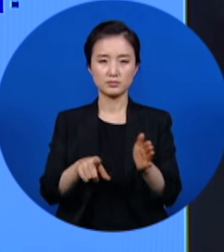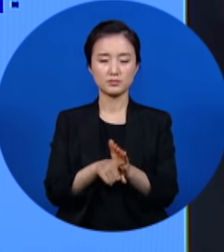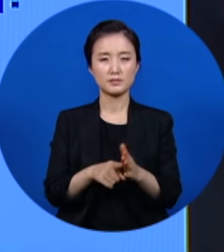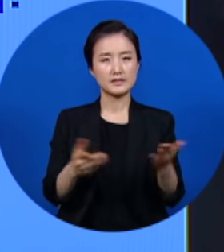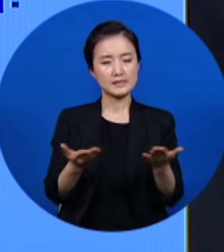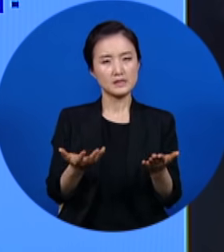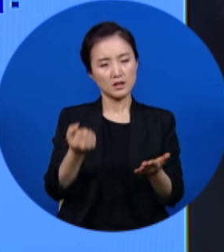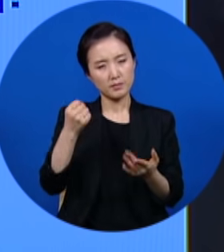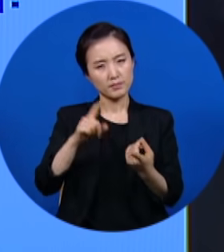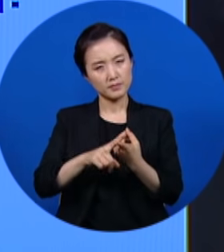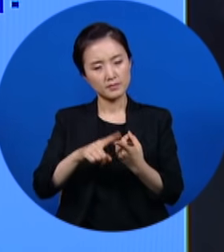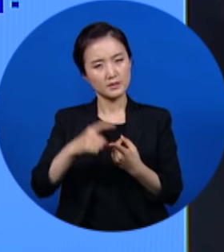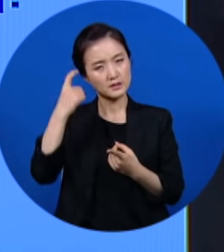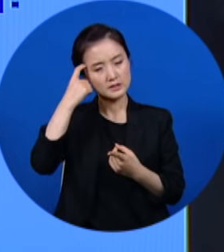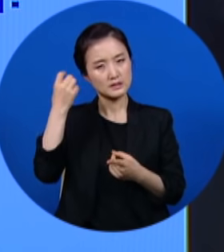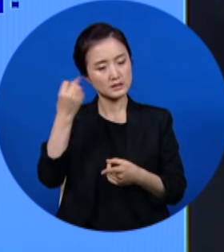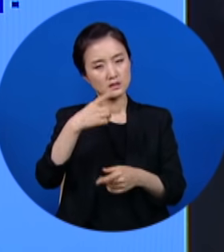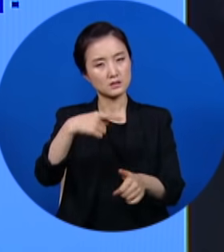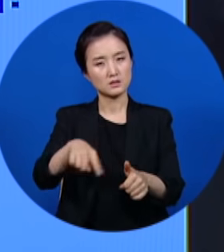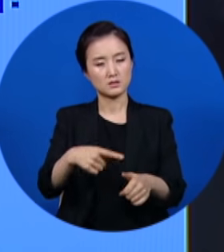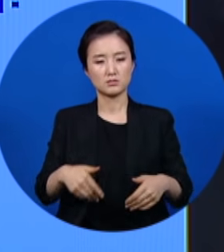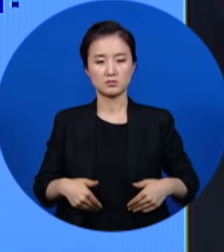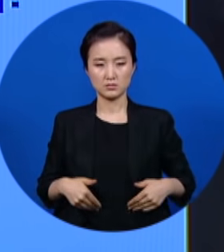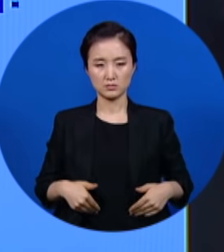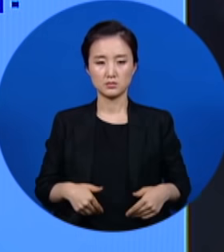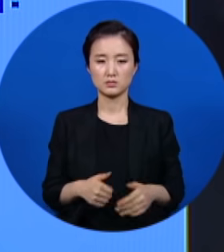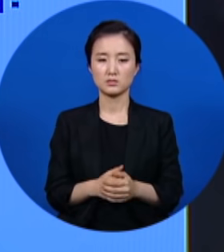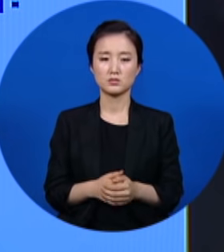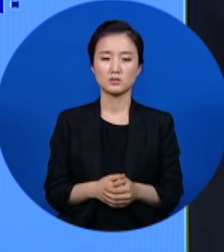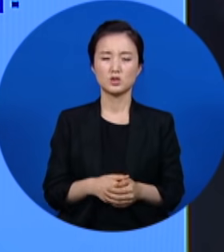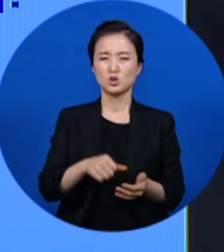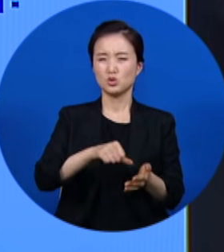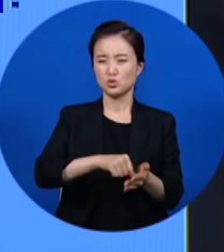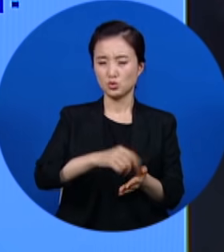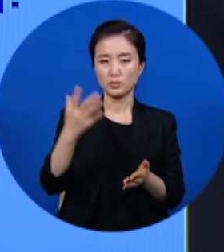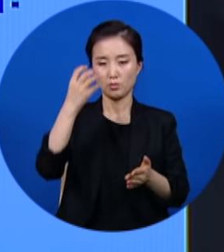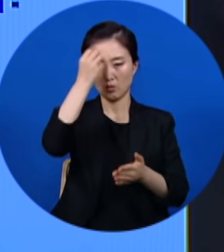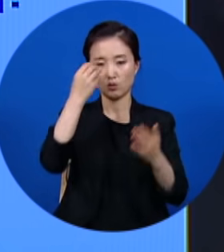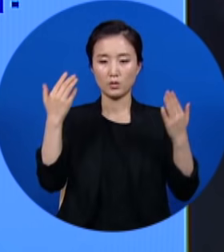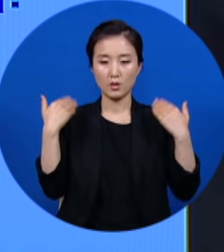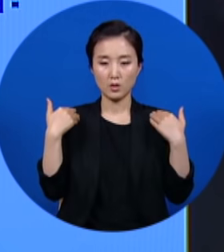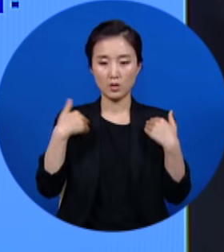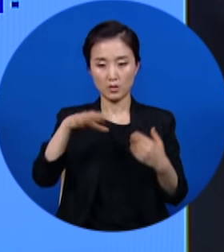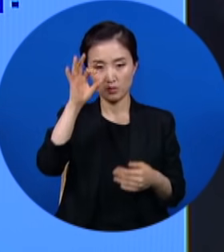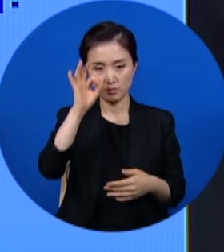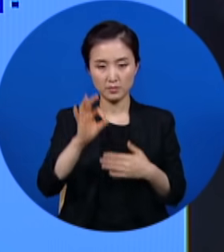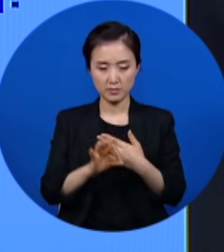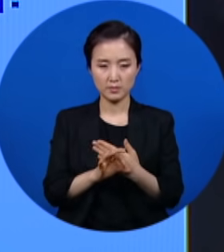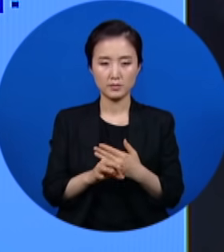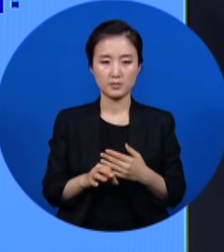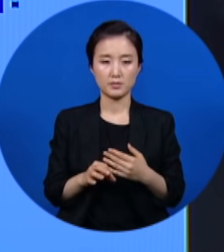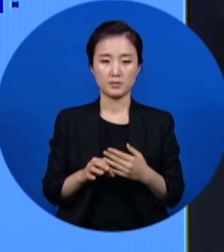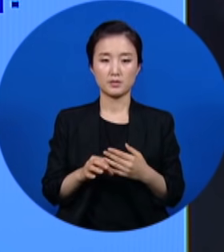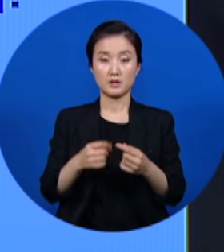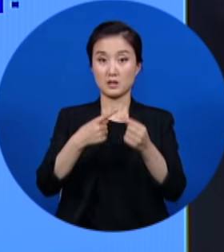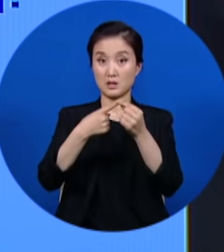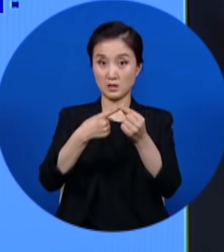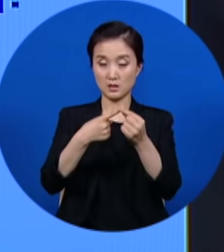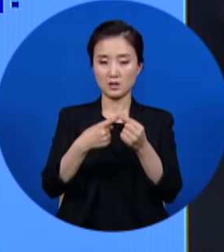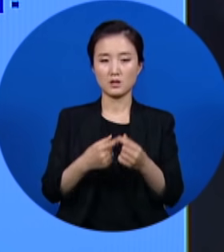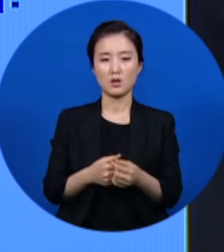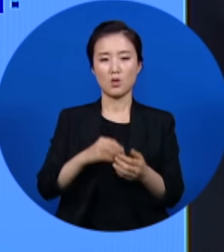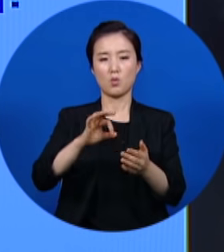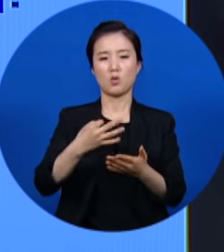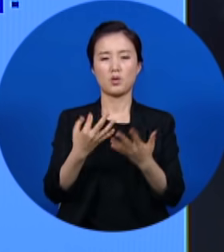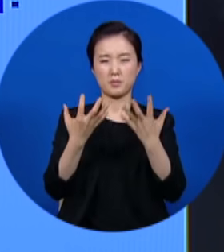경상남도 거창 보도 아 그 유명한 고등학교 있죠 강당에 있는 직업 선택의 십계명 1번 월급만 은준 택하지